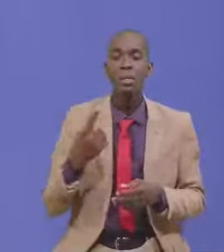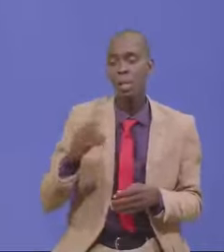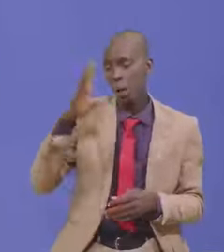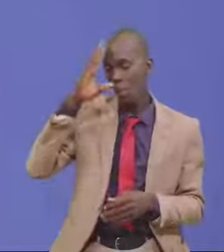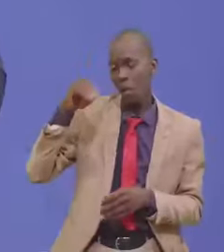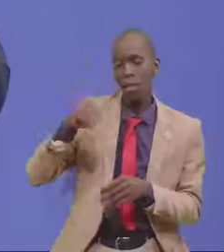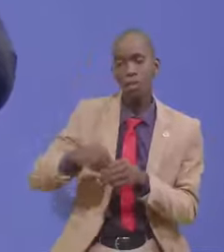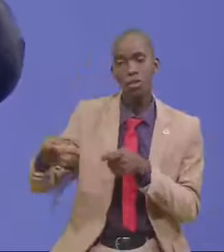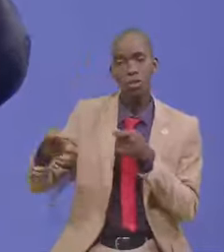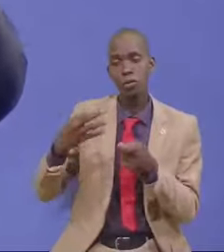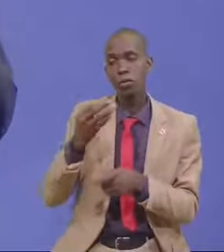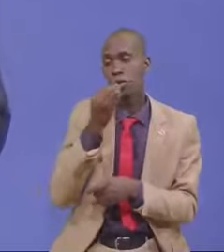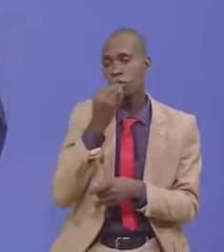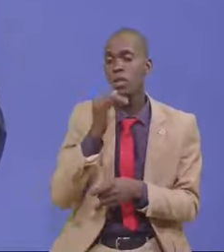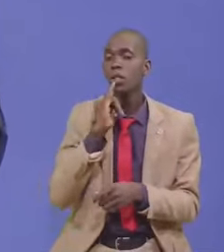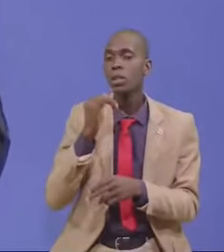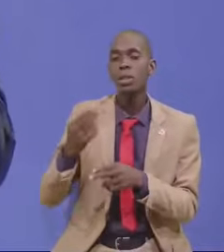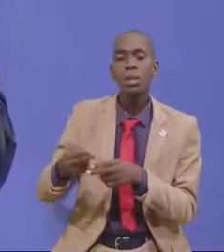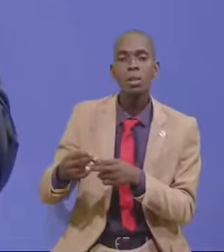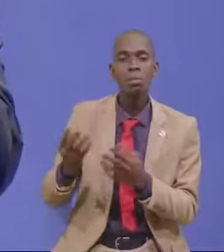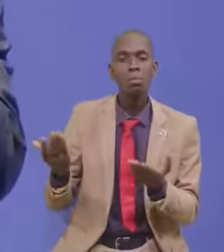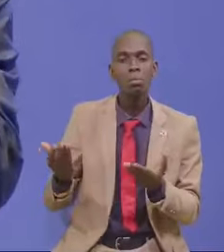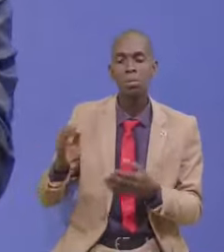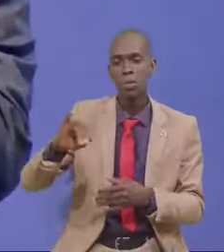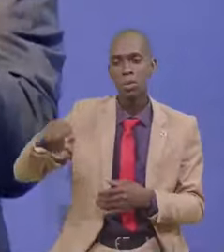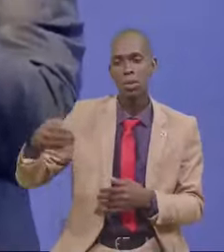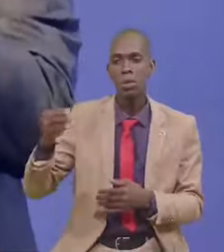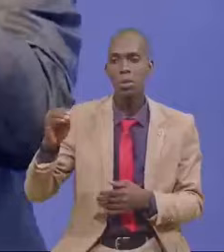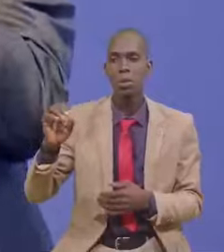Et l'homme qui était responsable s'appelle Joseph.